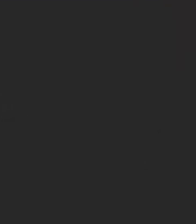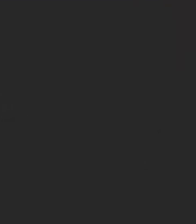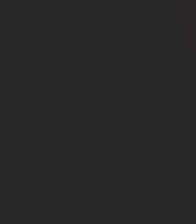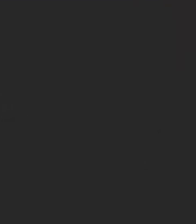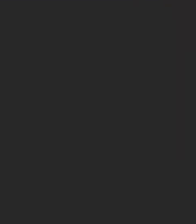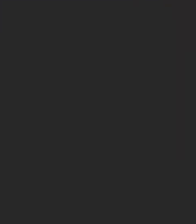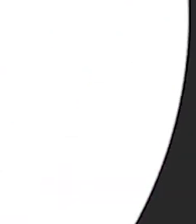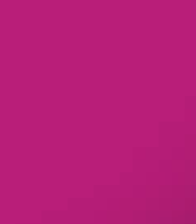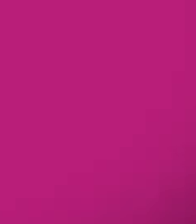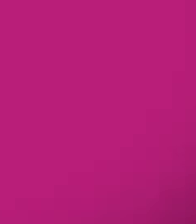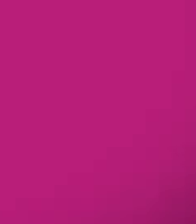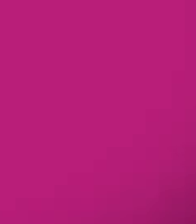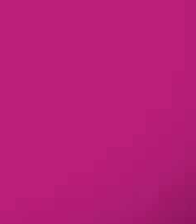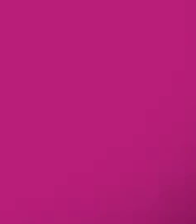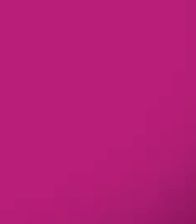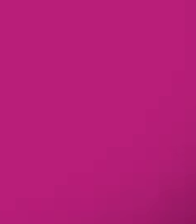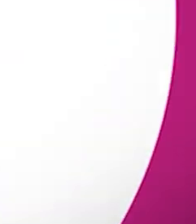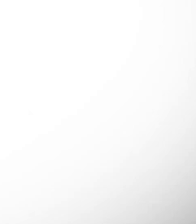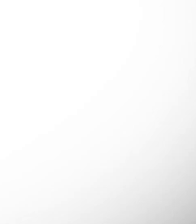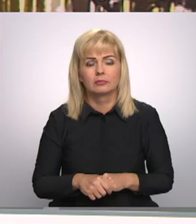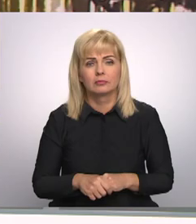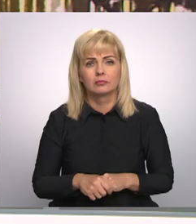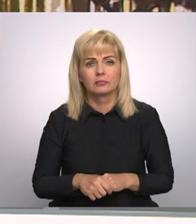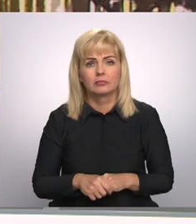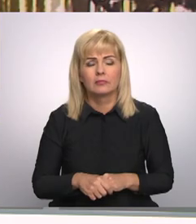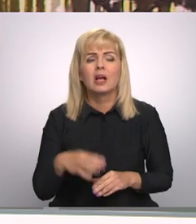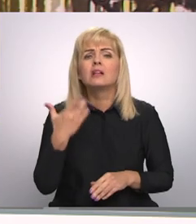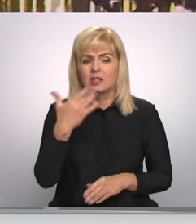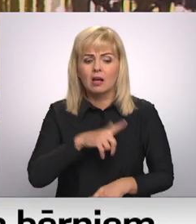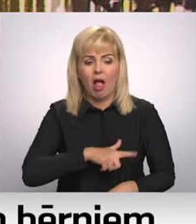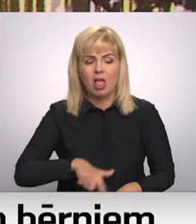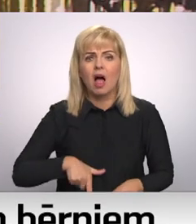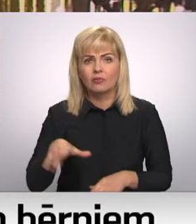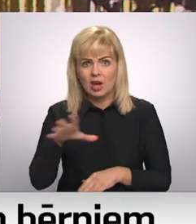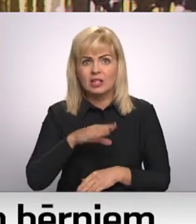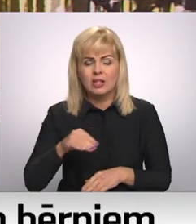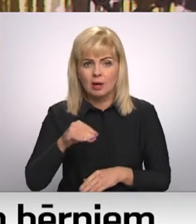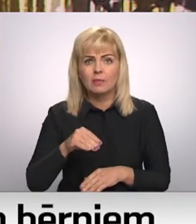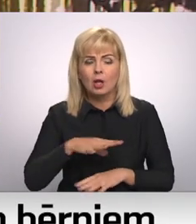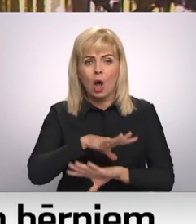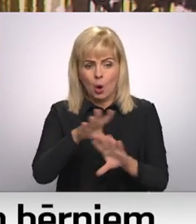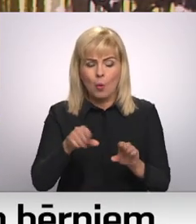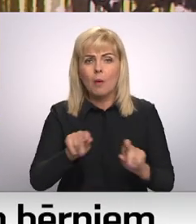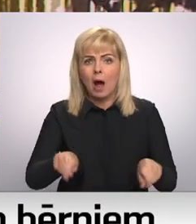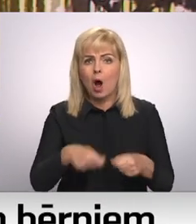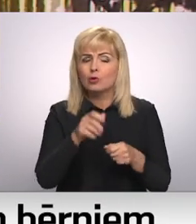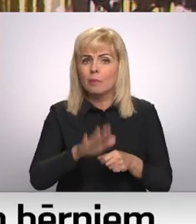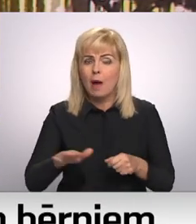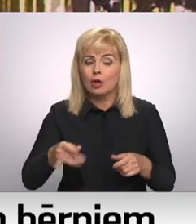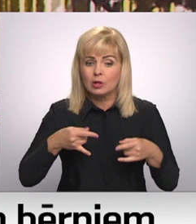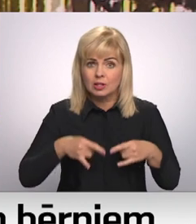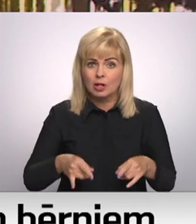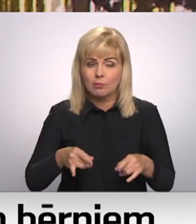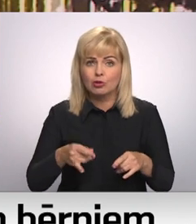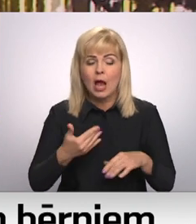Re, viss ēters ir te! Cik Latvijā ir ģimeņu, kas kopīgi audzina bērnus, kas dzimuši